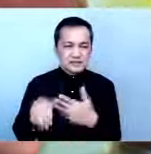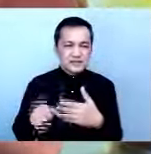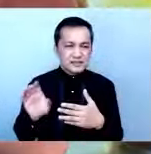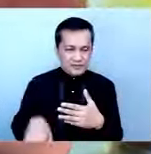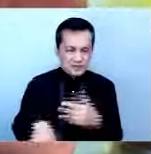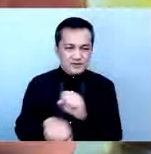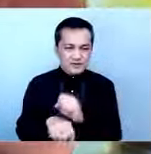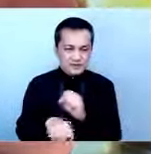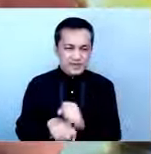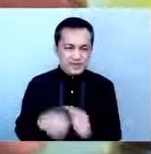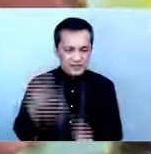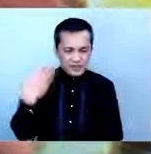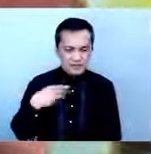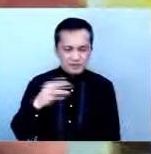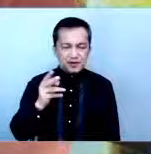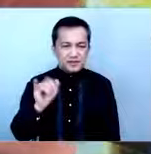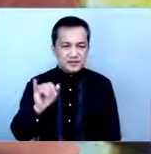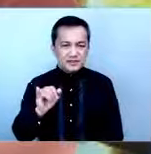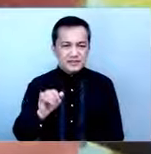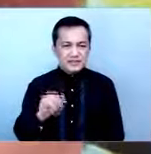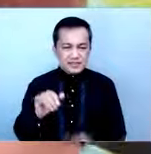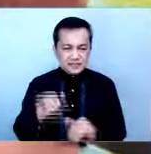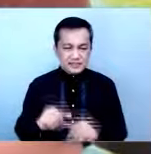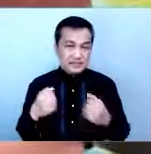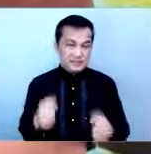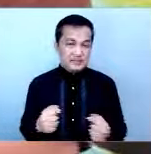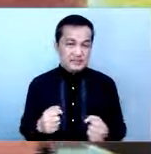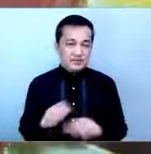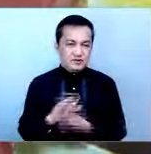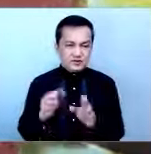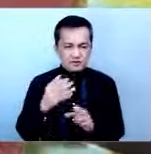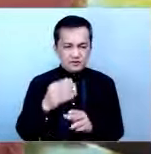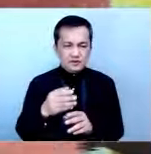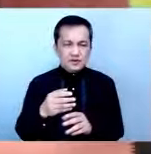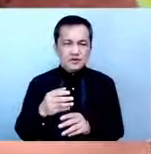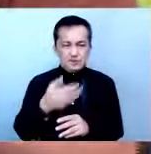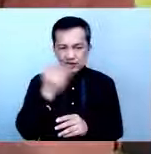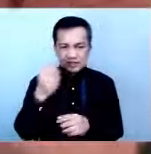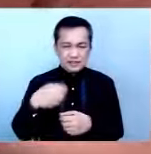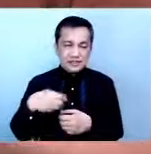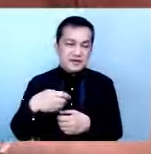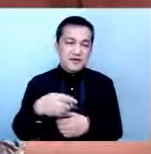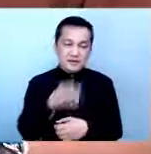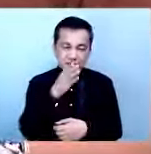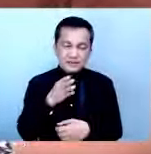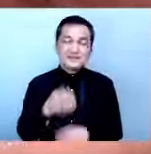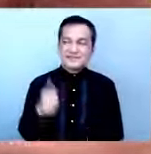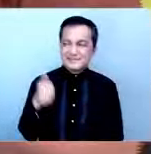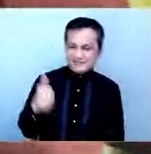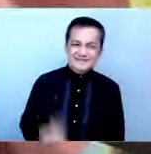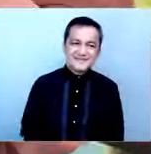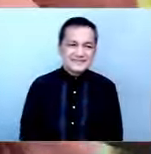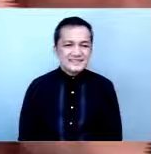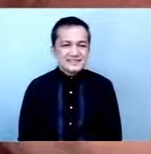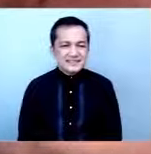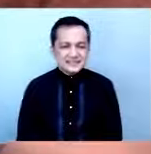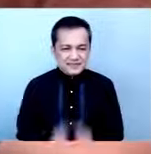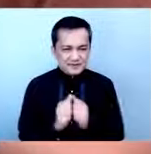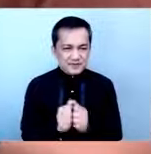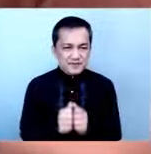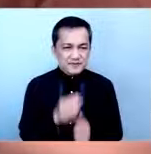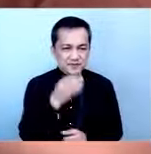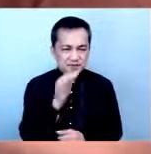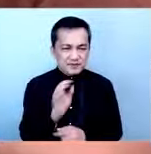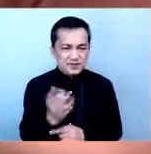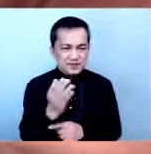Dede. Stay fun, stay awesome, stay healthy. Kaya huwag kalimutan mag-agahan. Why not? Healthy na rin, ano? At samahan, of course, ang inyong paborito